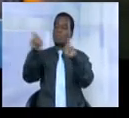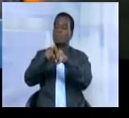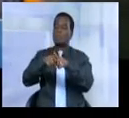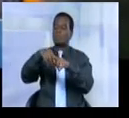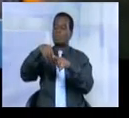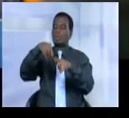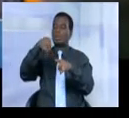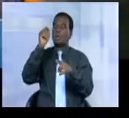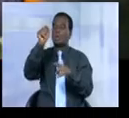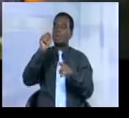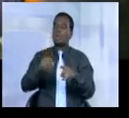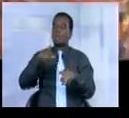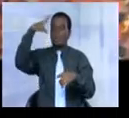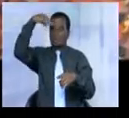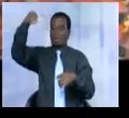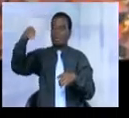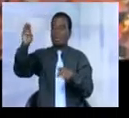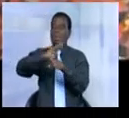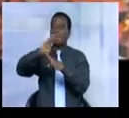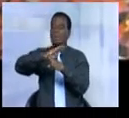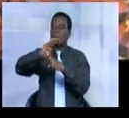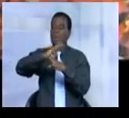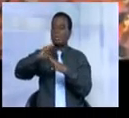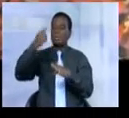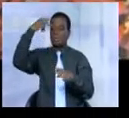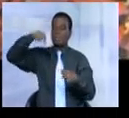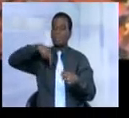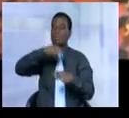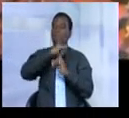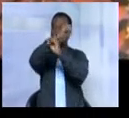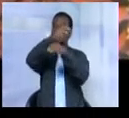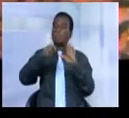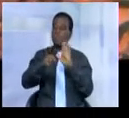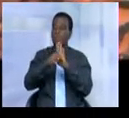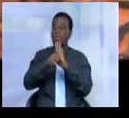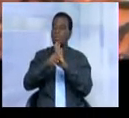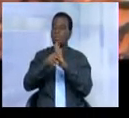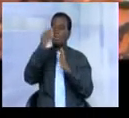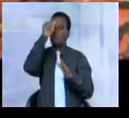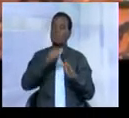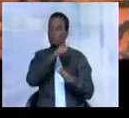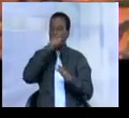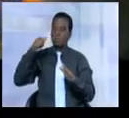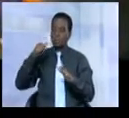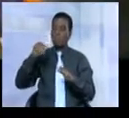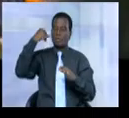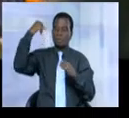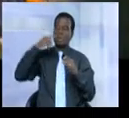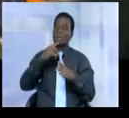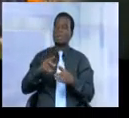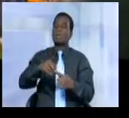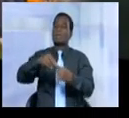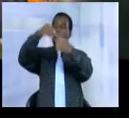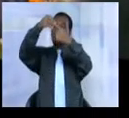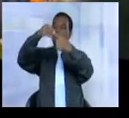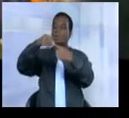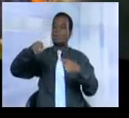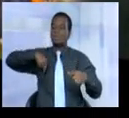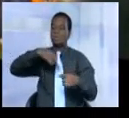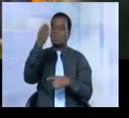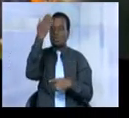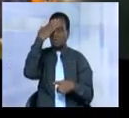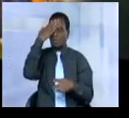donc les hommes d'affaires. Pour nous, l'investissement privé japonais est essentiel. Nous connaissons